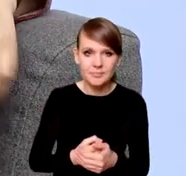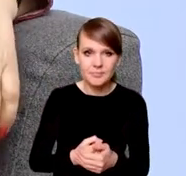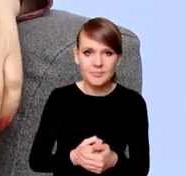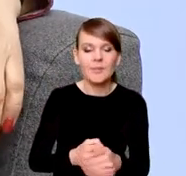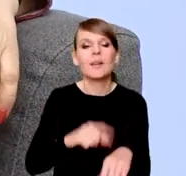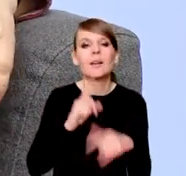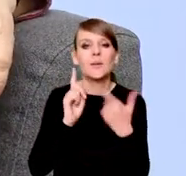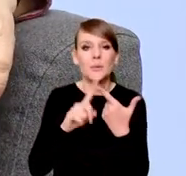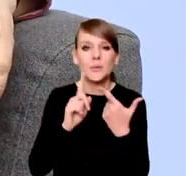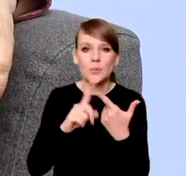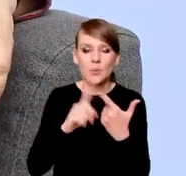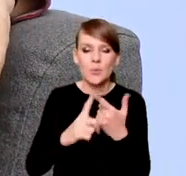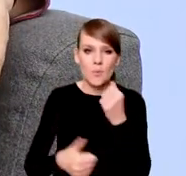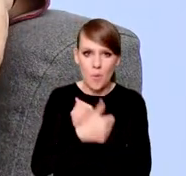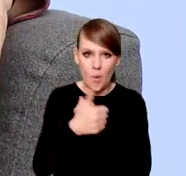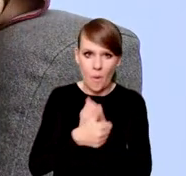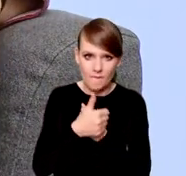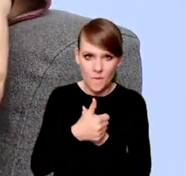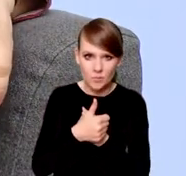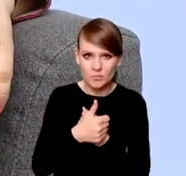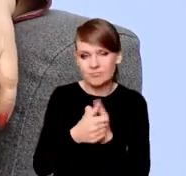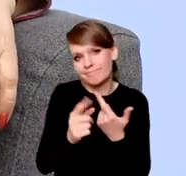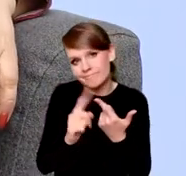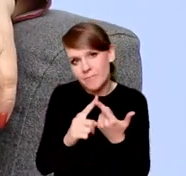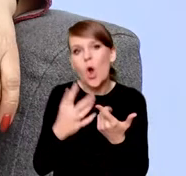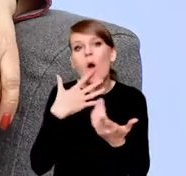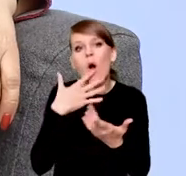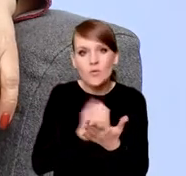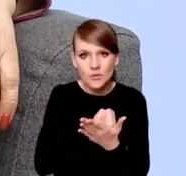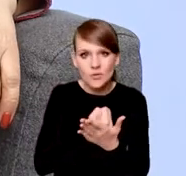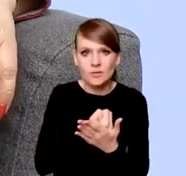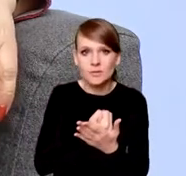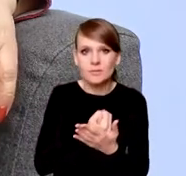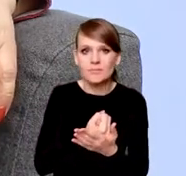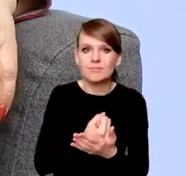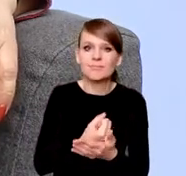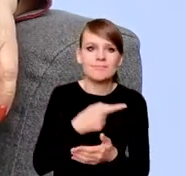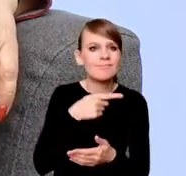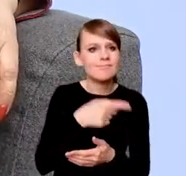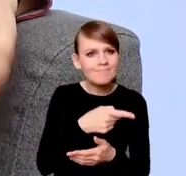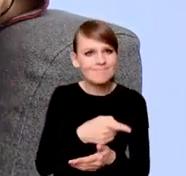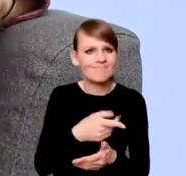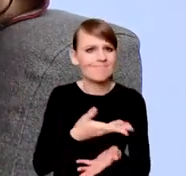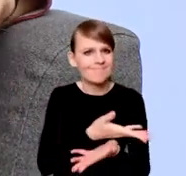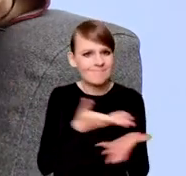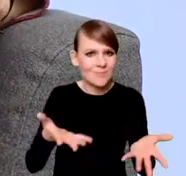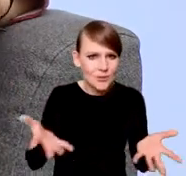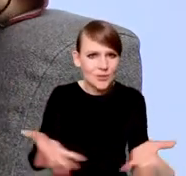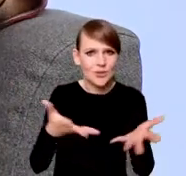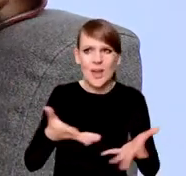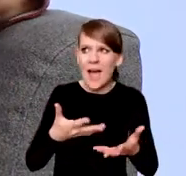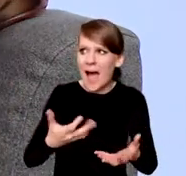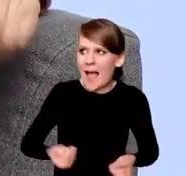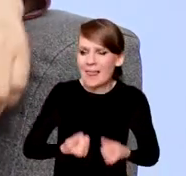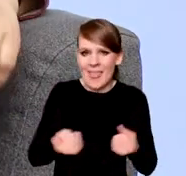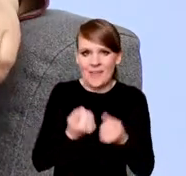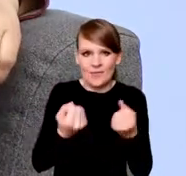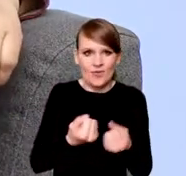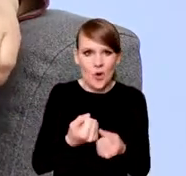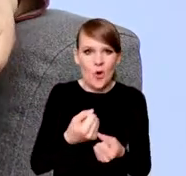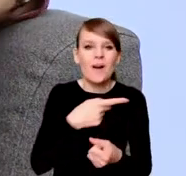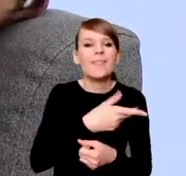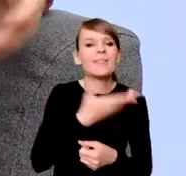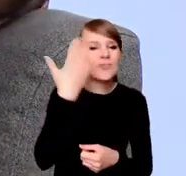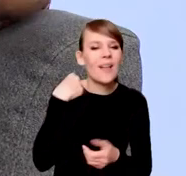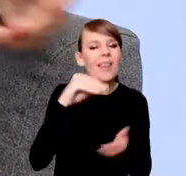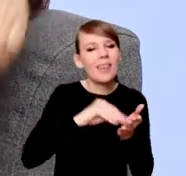Drugim takim powodem czy korzyścią to jest wprowadzenie ducha aktywności do misji poznania i nauczania tej